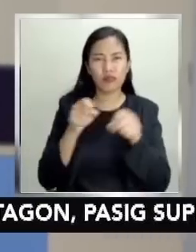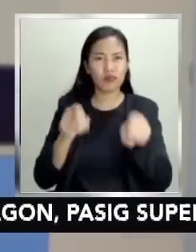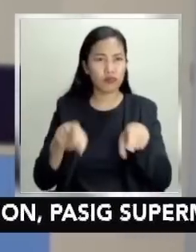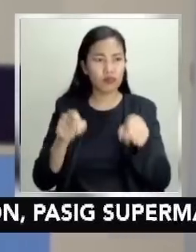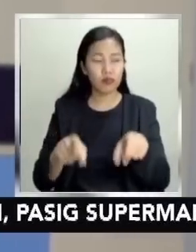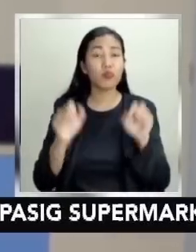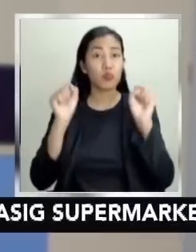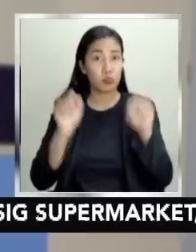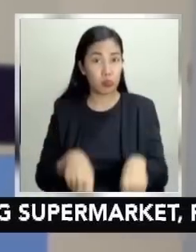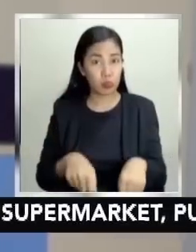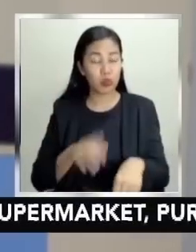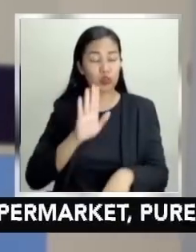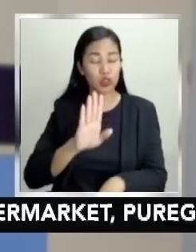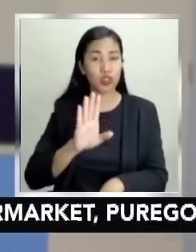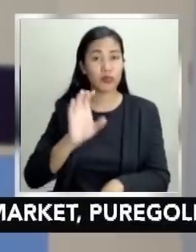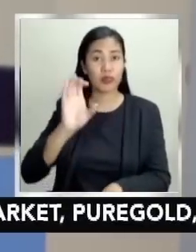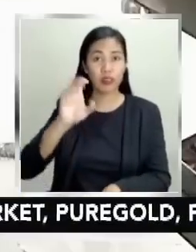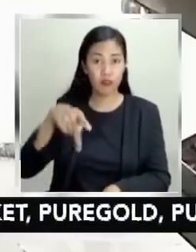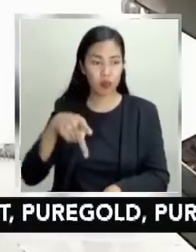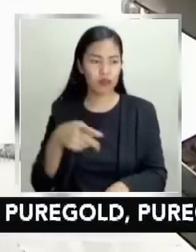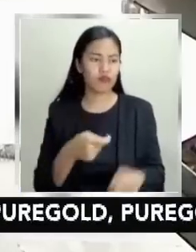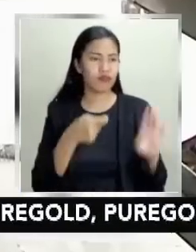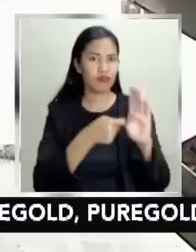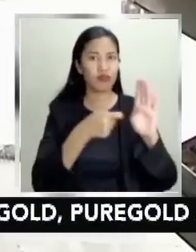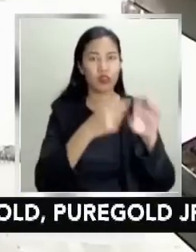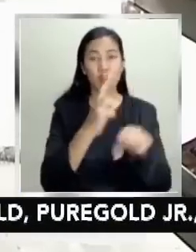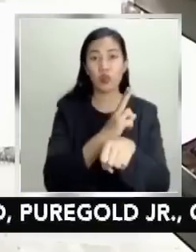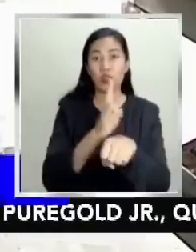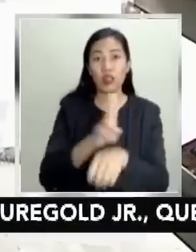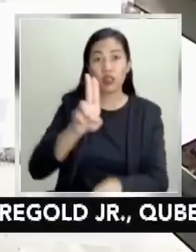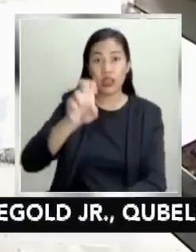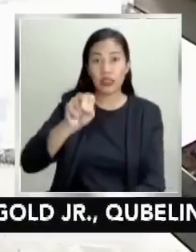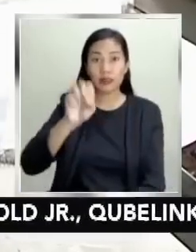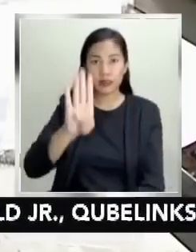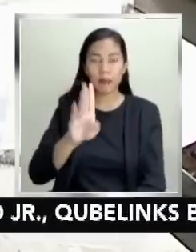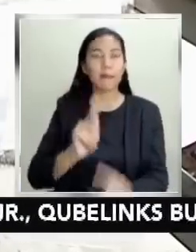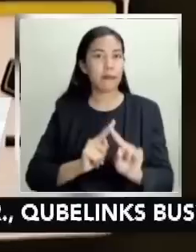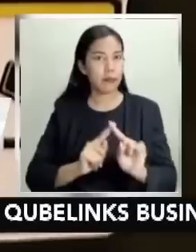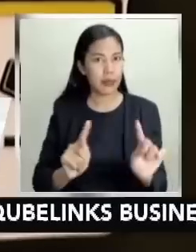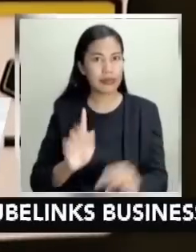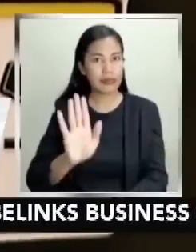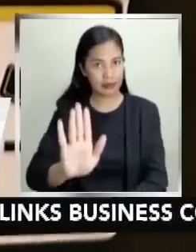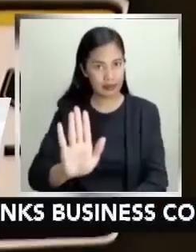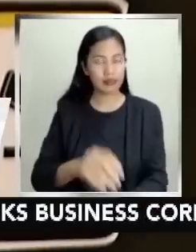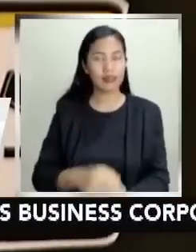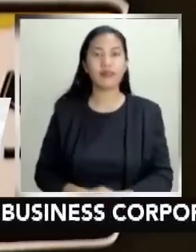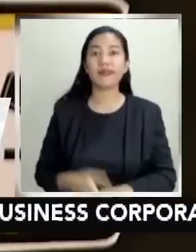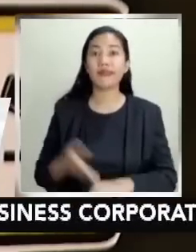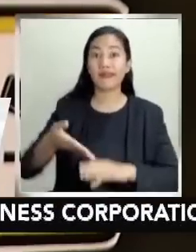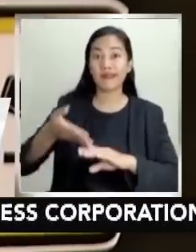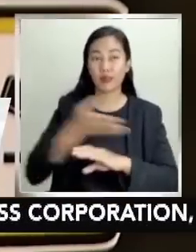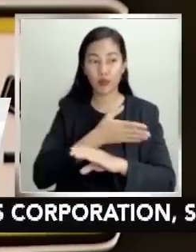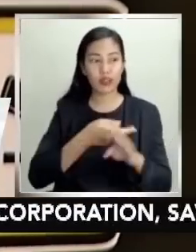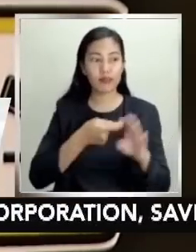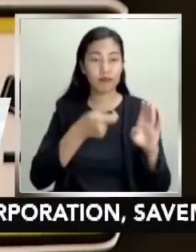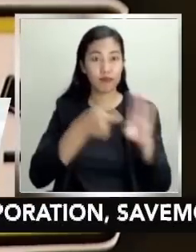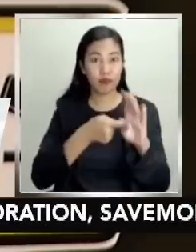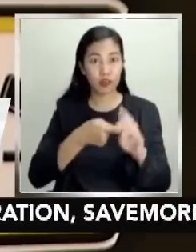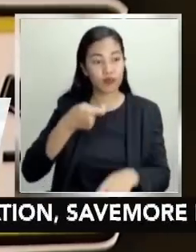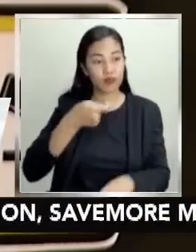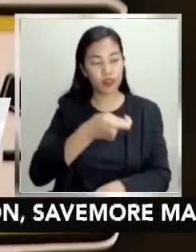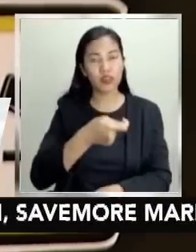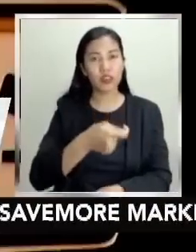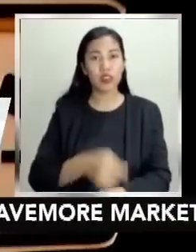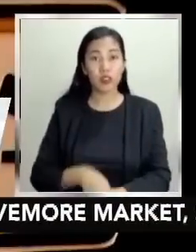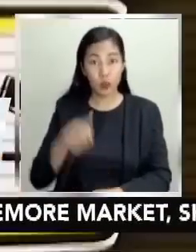cellphone gamit ang USB cable. Pero wait, bago mo isaksak ang inyong kable dyan, nabalitaan niyo na ba ang